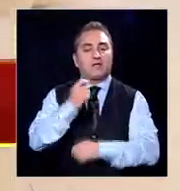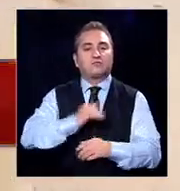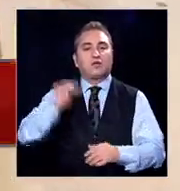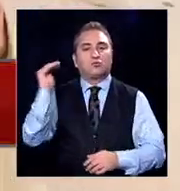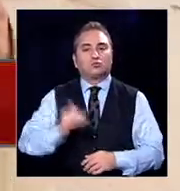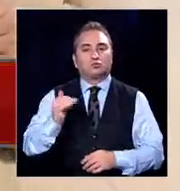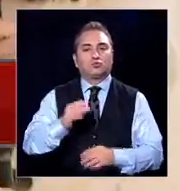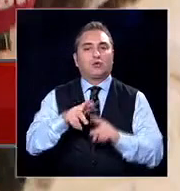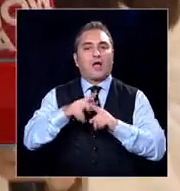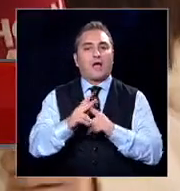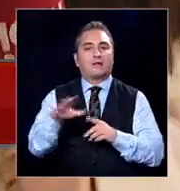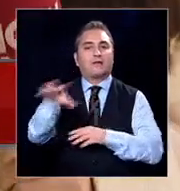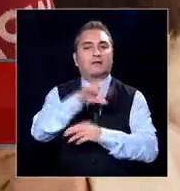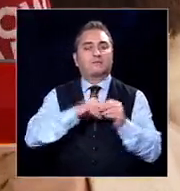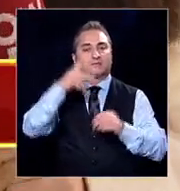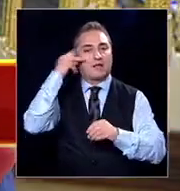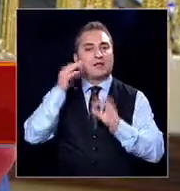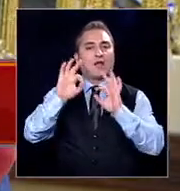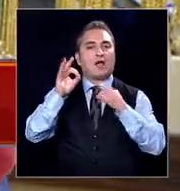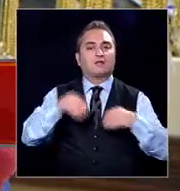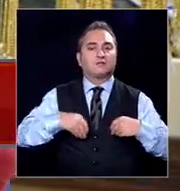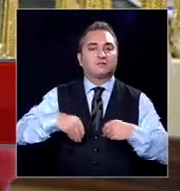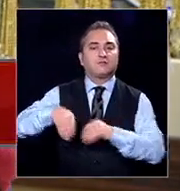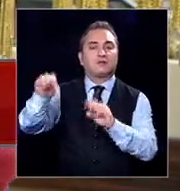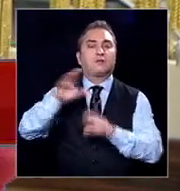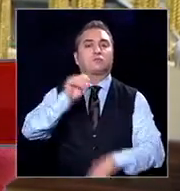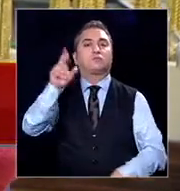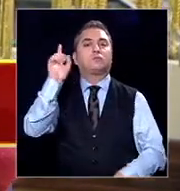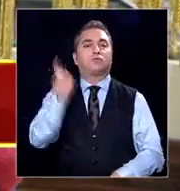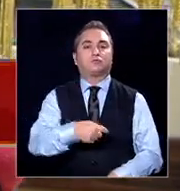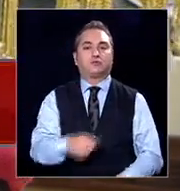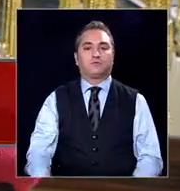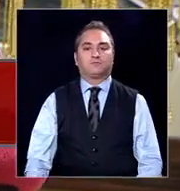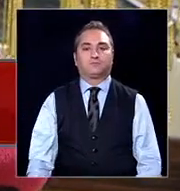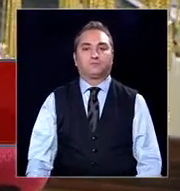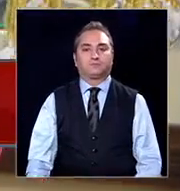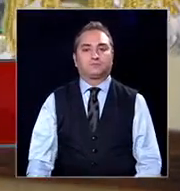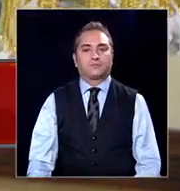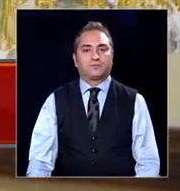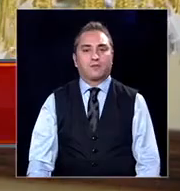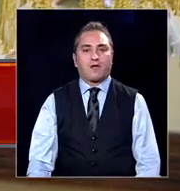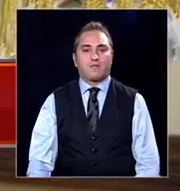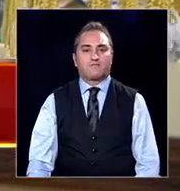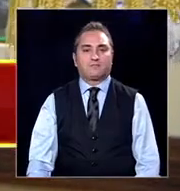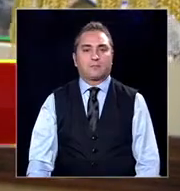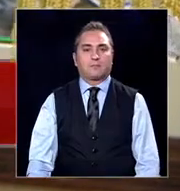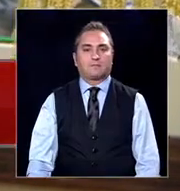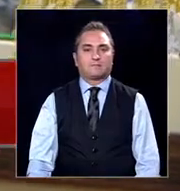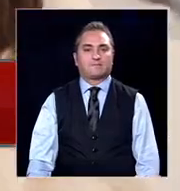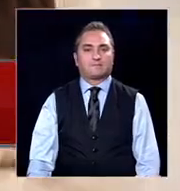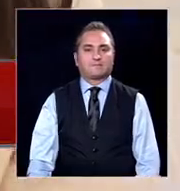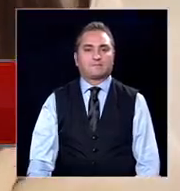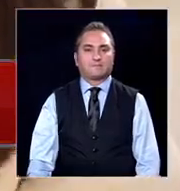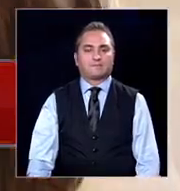ayarlı sahte altın dağıttığını saptadı. Biz dahi birçok kuyumcunun patentini taklit ediyorlar. Kaplama ya da düşük ayar